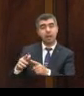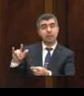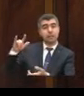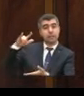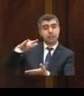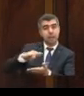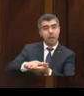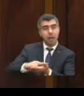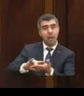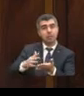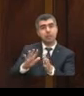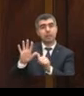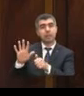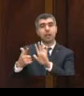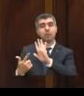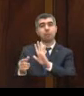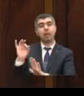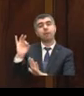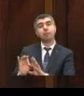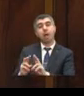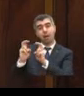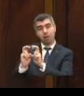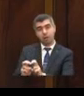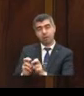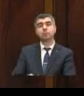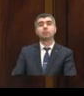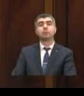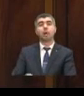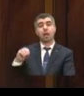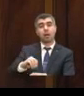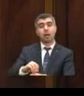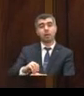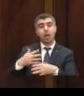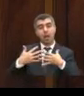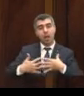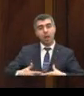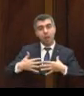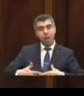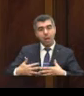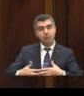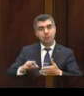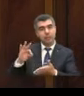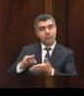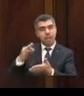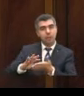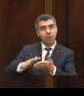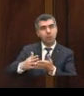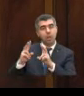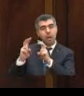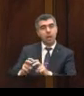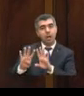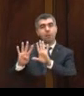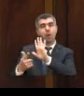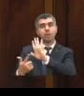الطيران بنسبة 76%، ثالثا تراجع صناعات النسيج والألبسة بنسبة